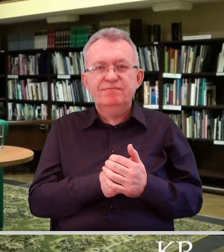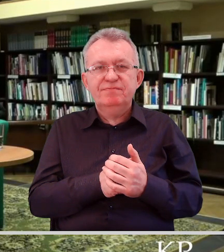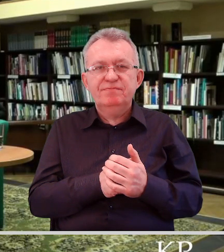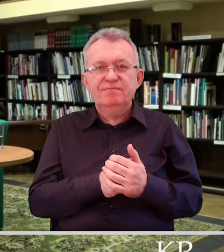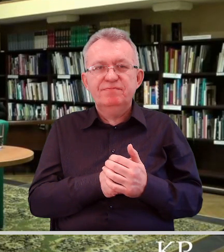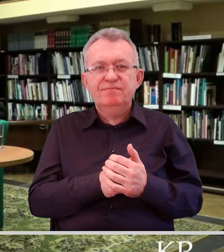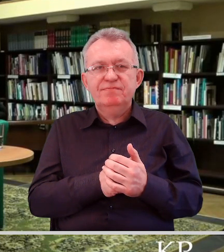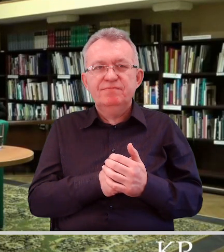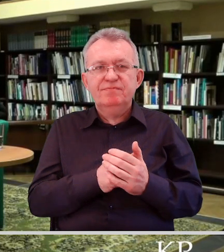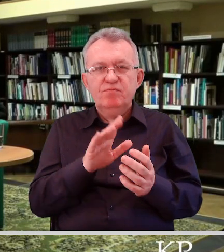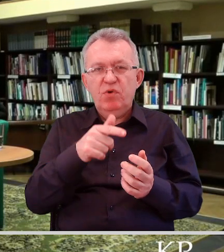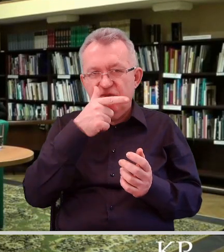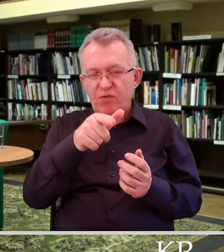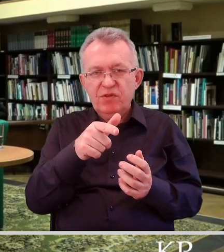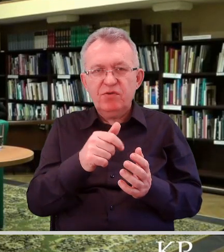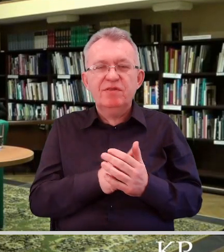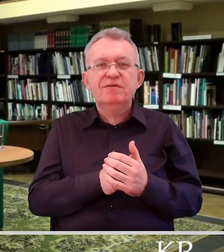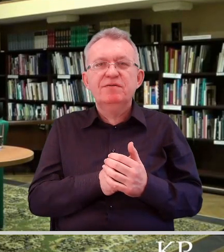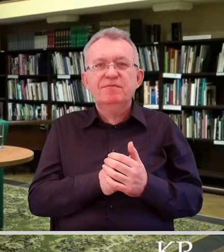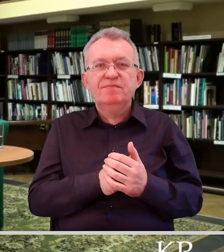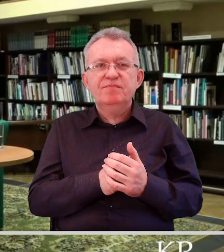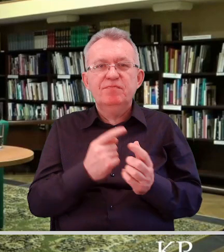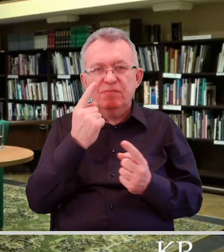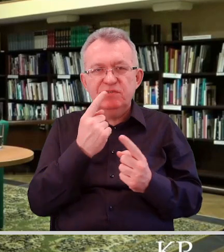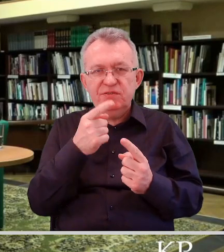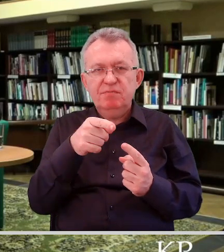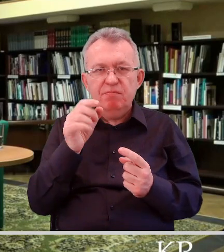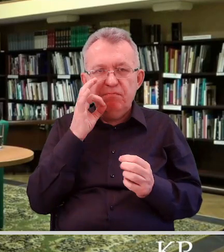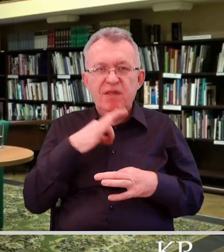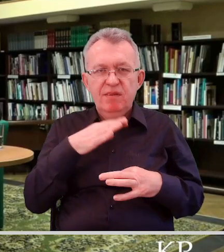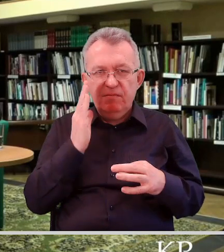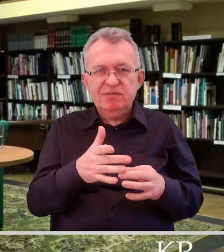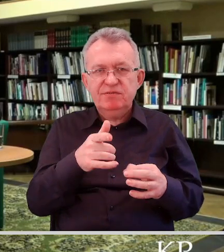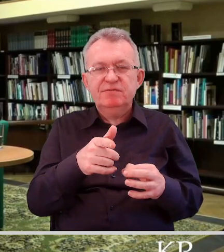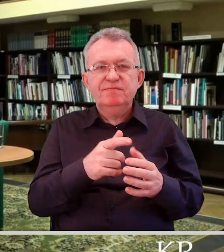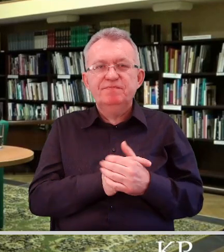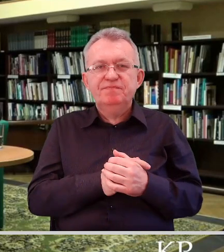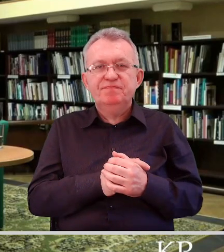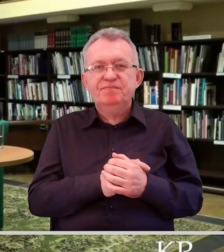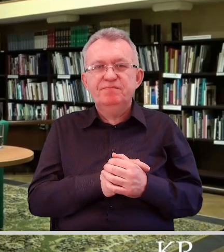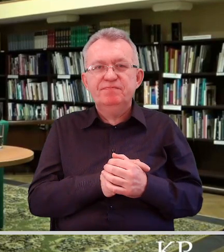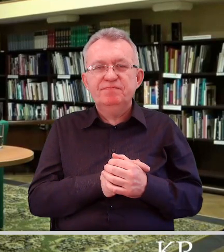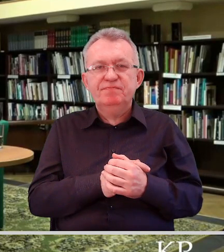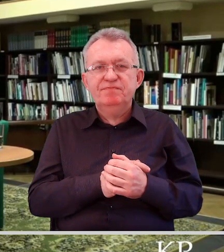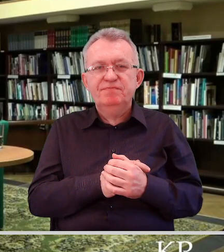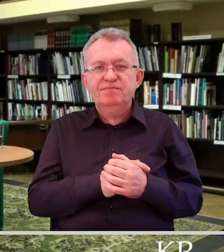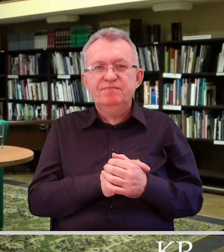I po dwóch tygodniach myślę, że Pani tutaj będzie, więc... Ależ... Musiałam tutaj być. No to na